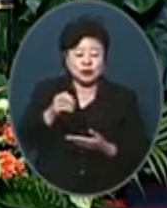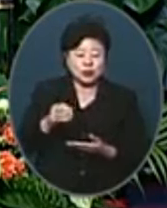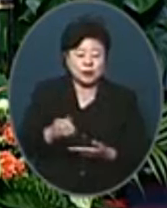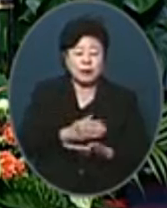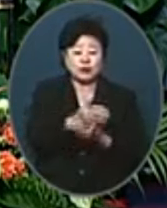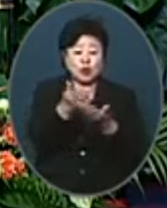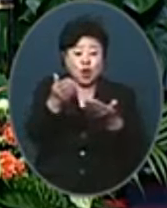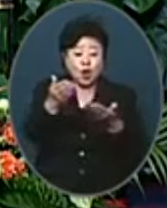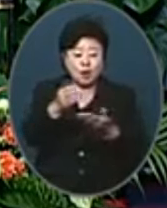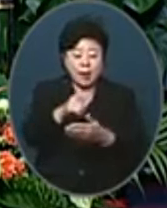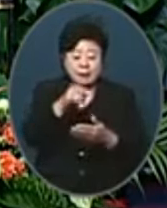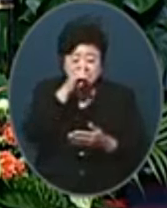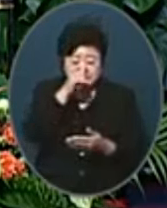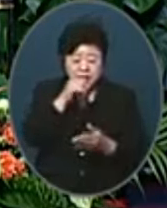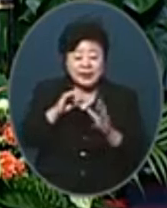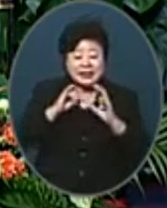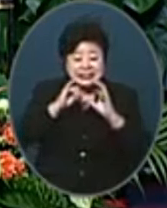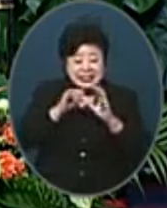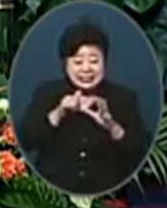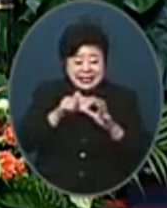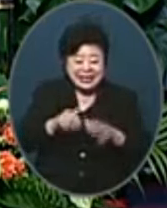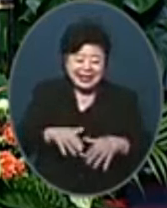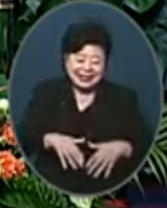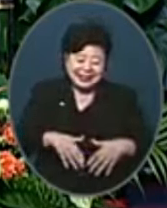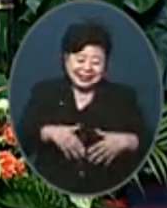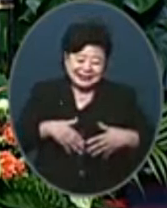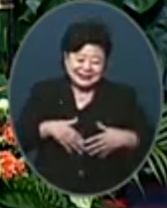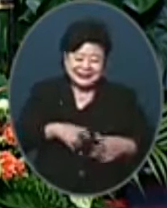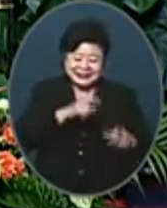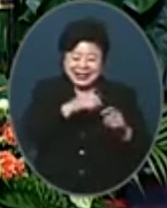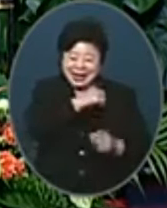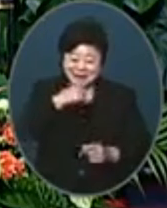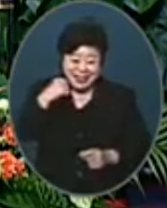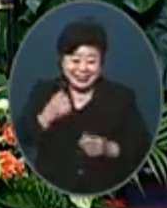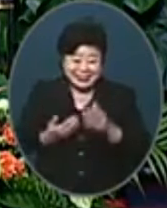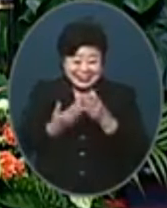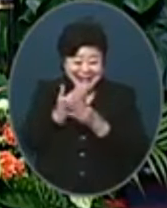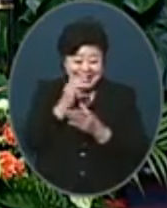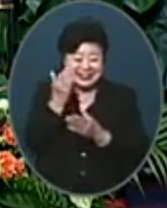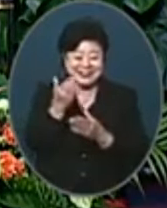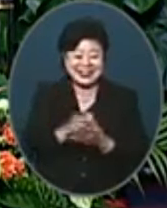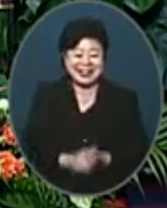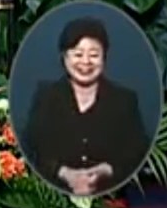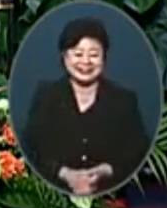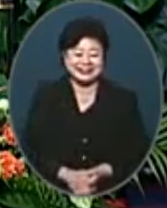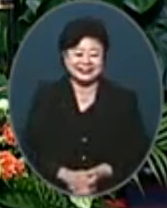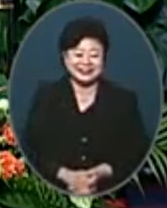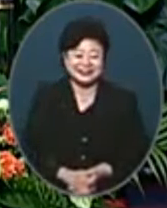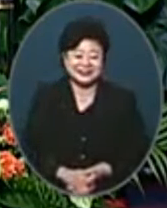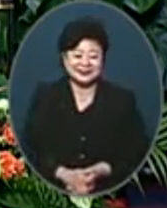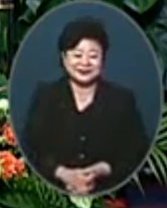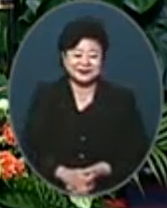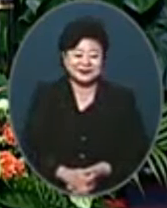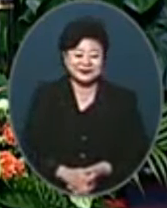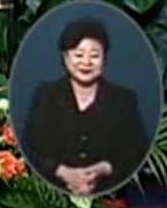있으면 세상이 따뜻해지고 살 맛이 나는 곳이